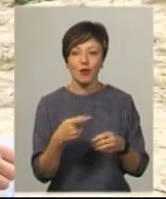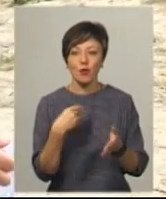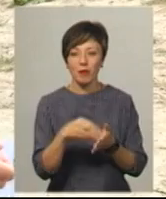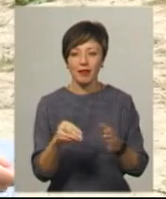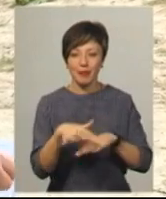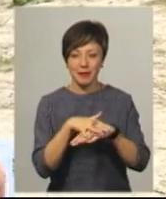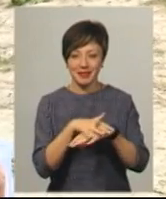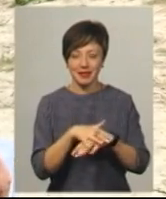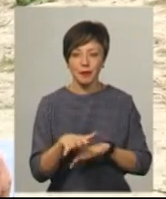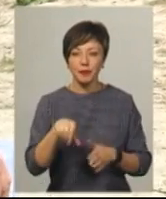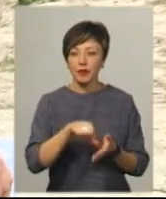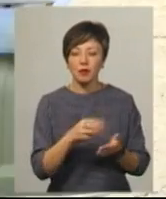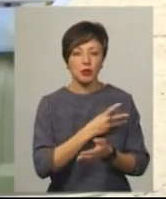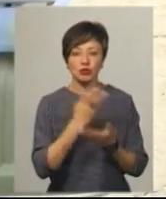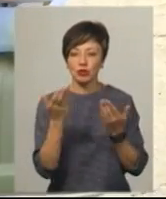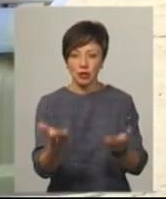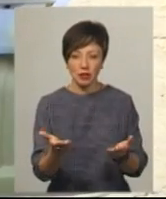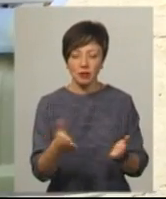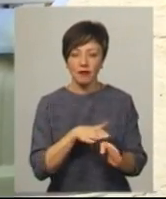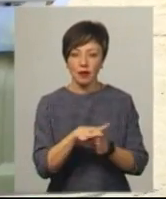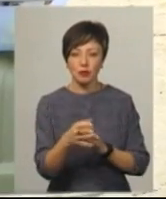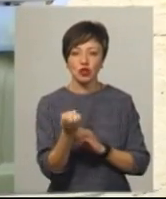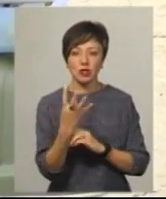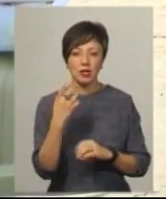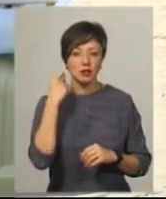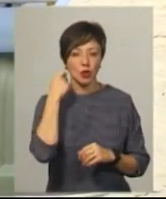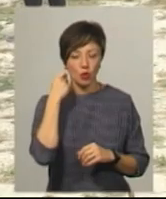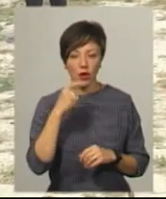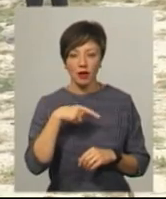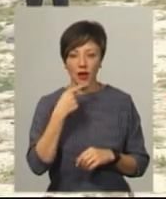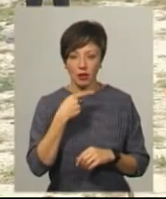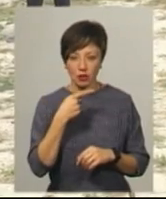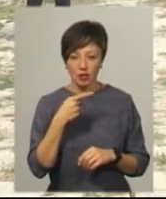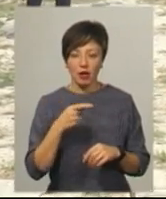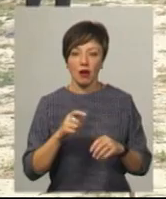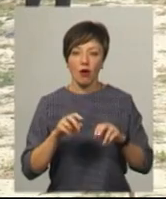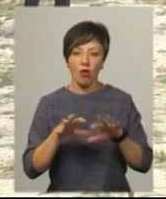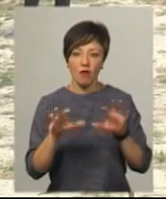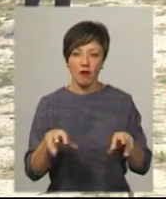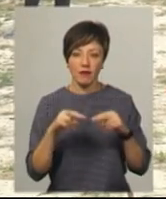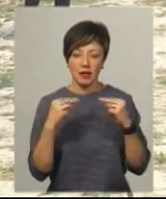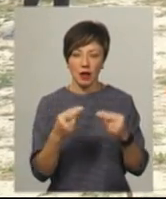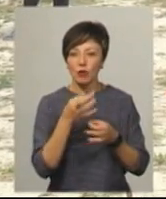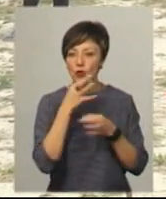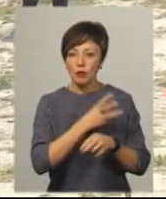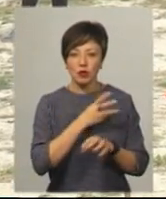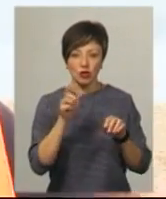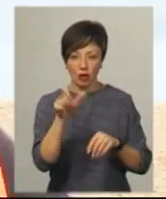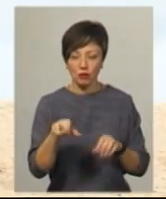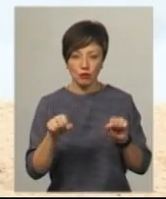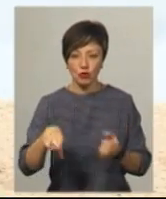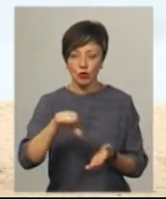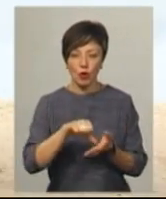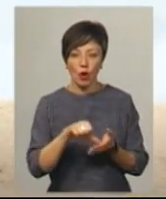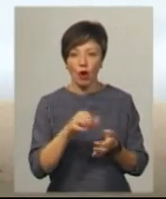Взяти участь у змаганнях може кожен бажаючий, якому виповнилося 14 років, каже Володимир Васьковський. Будь-які бажаючі можуть приймати